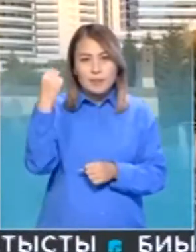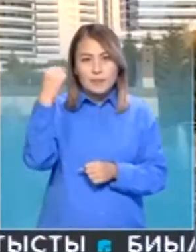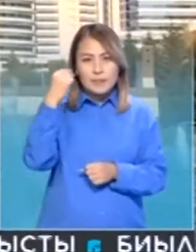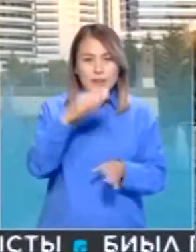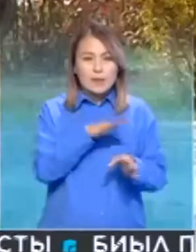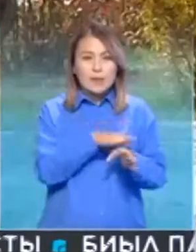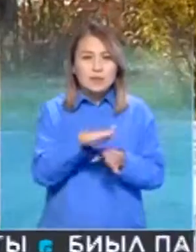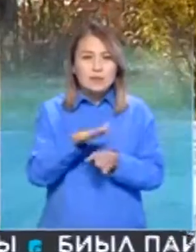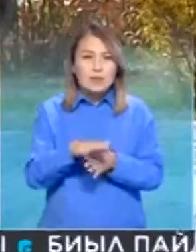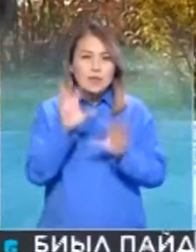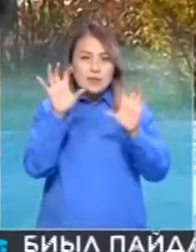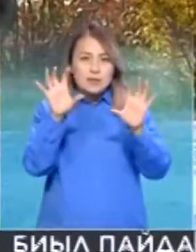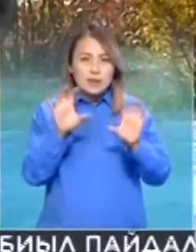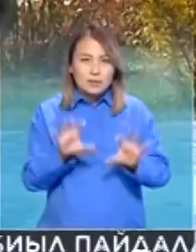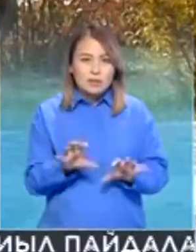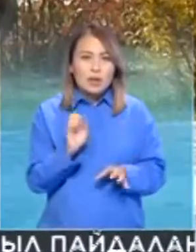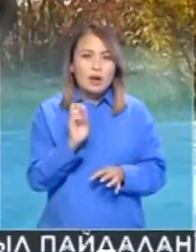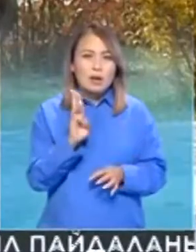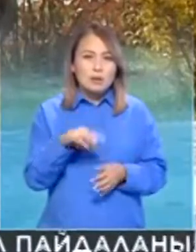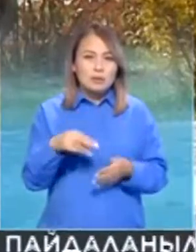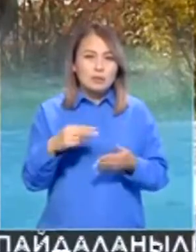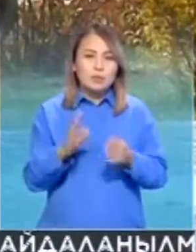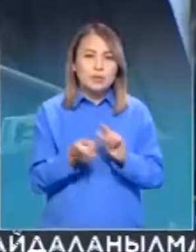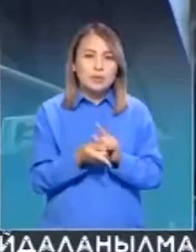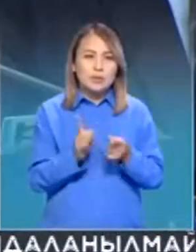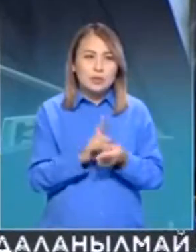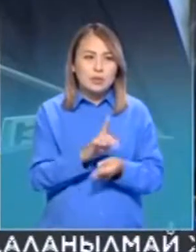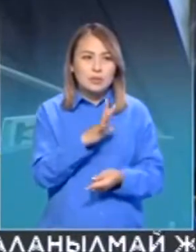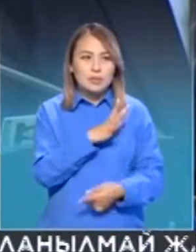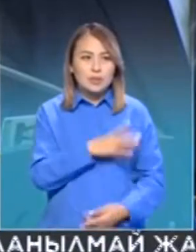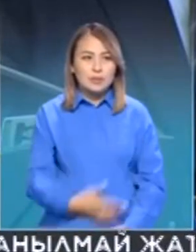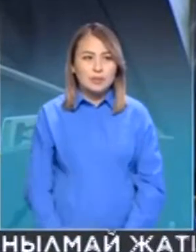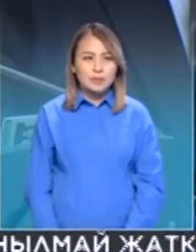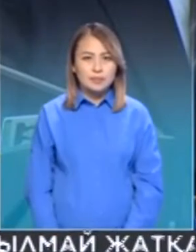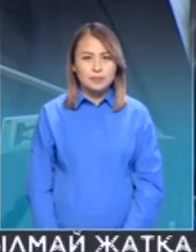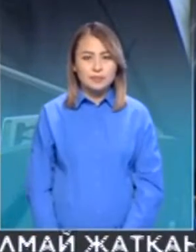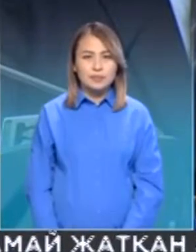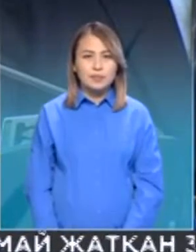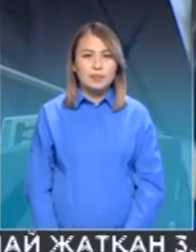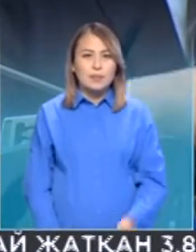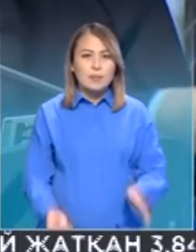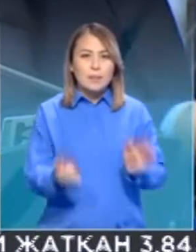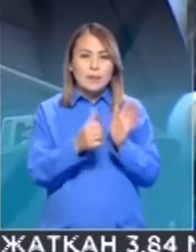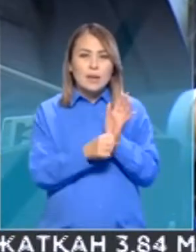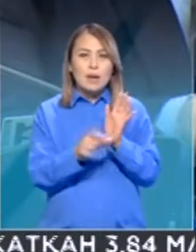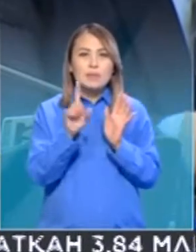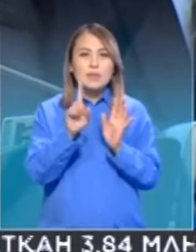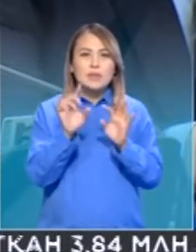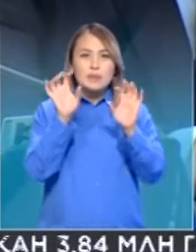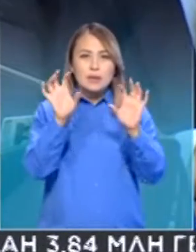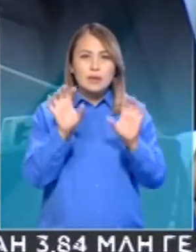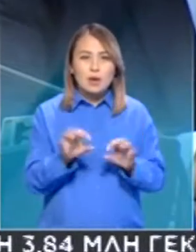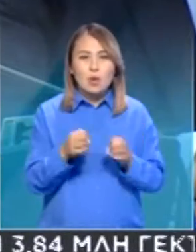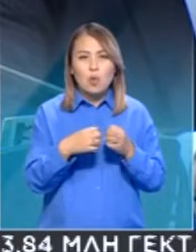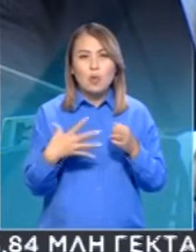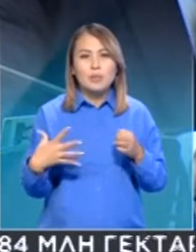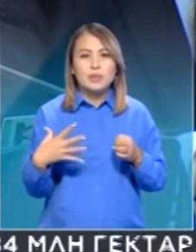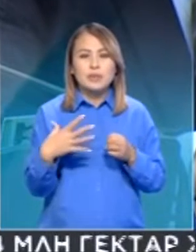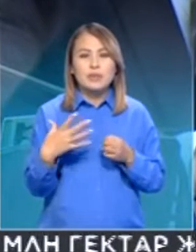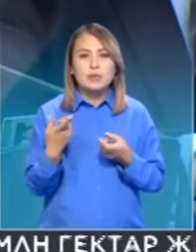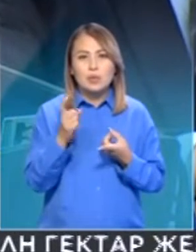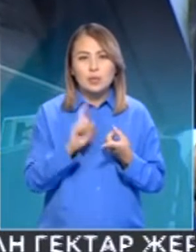асыру бойынша бірқатар заңнамалық актілерге де өзгерістер енді. Қаралған өзгерістер 61 заңға, соның ішінде 15 кодексқа